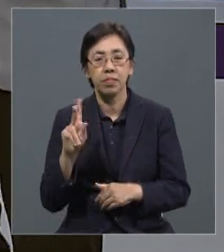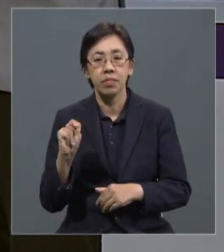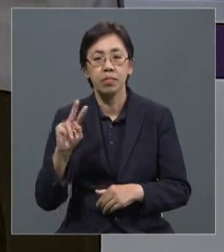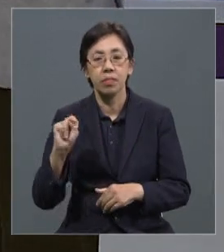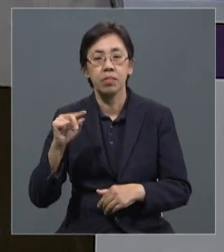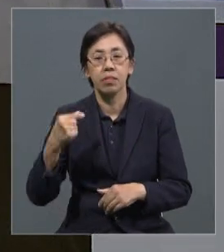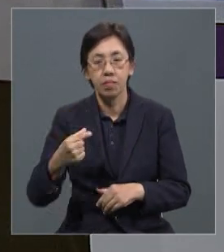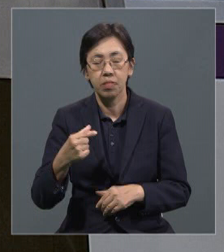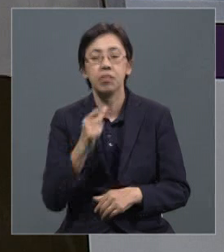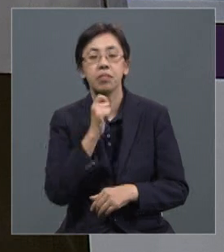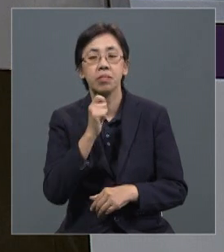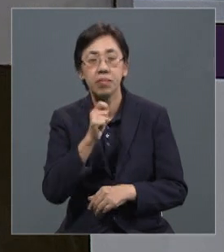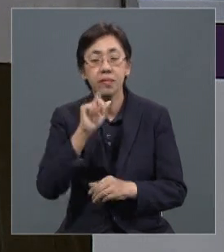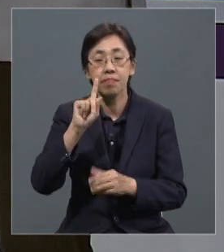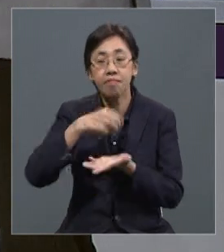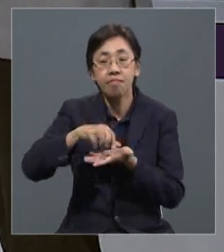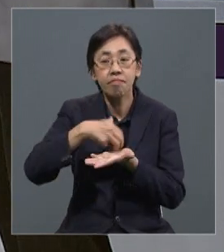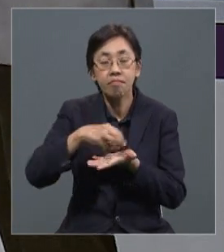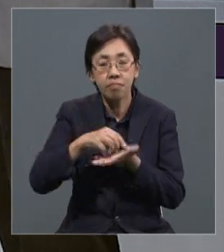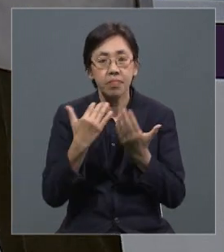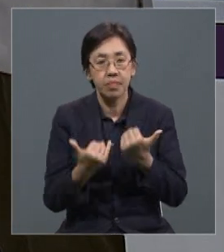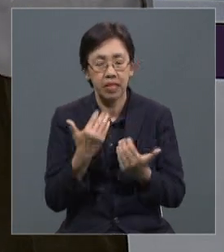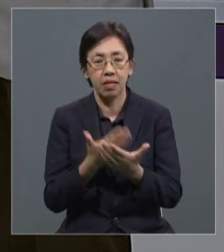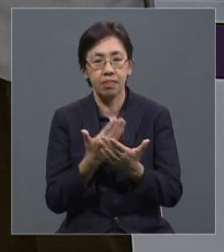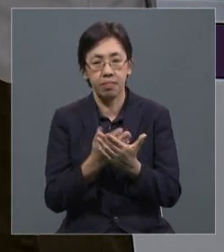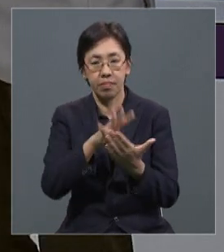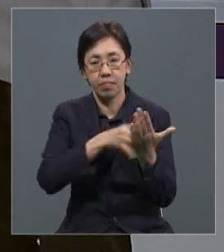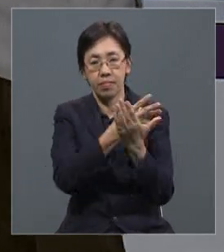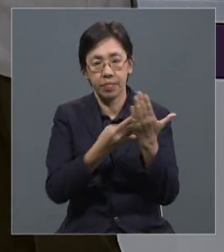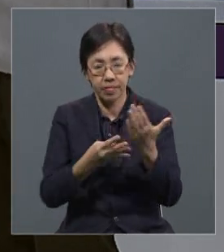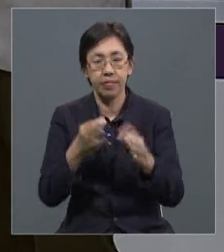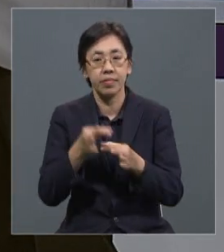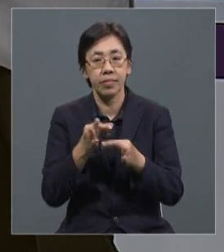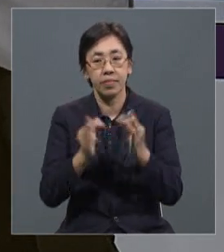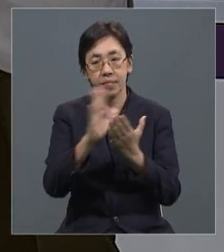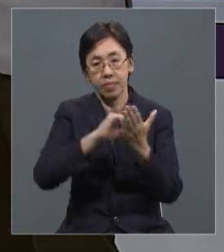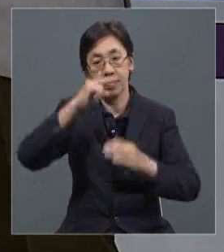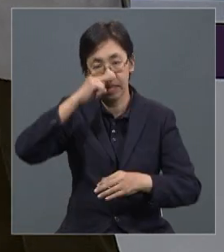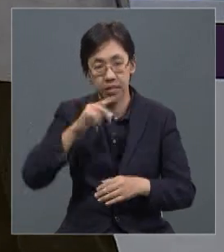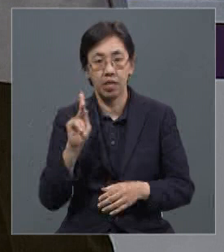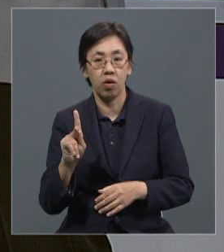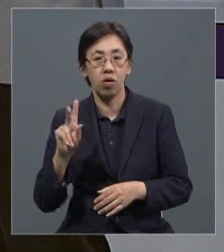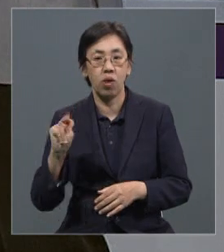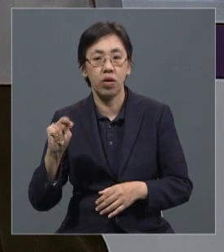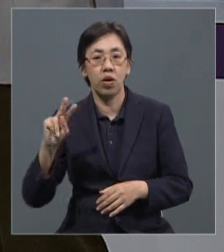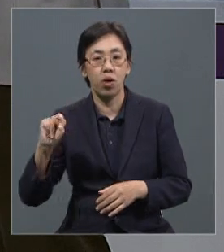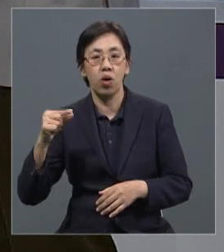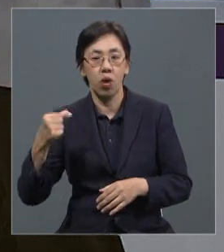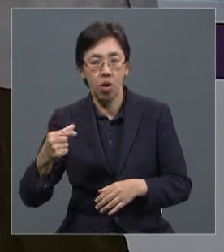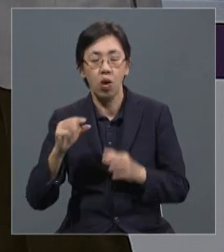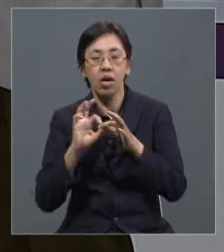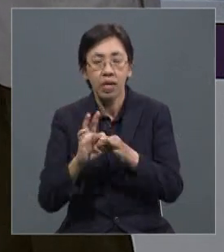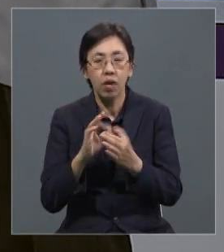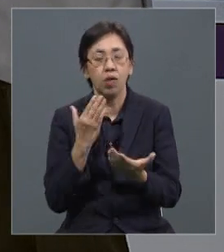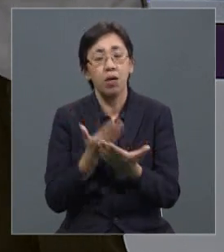ยกันประเด็นแรกก็คือนโยบายการเงินของแบงค์ชาติของกนง.เนี่ยมันสอดรับสอดคล้องกับนโยบาย